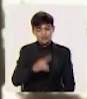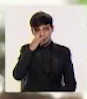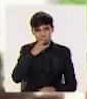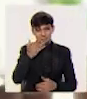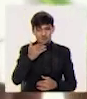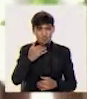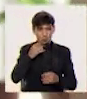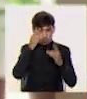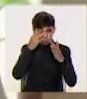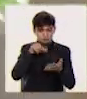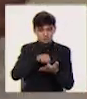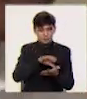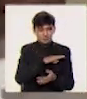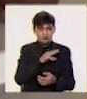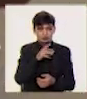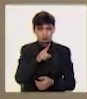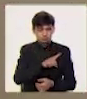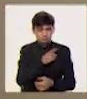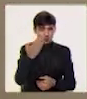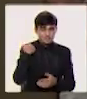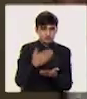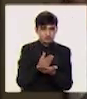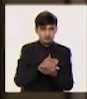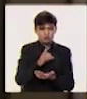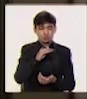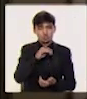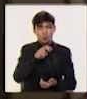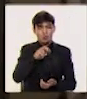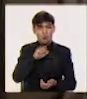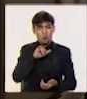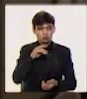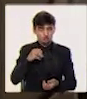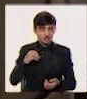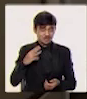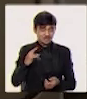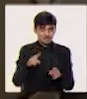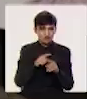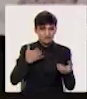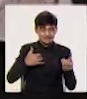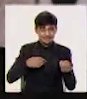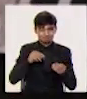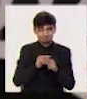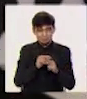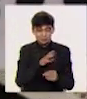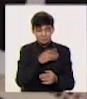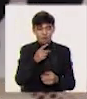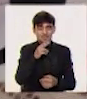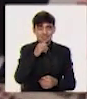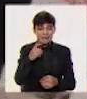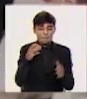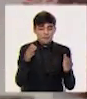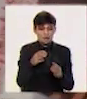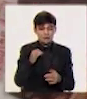Қазақстанның мәдениет қайраткері шебер ұстаз жолаушы Тұрдығұловтың домбыра жасаудың қыр-сырын үйрететін шағын шеберханасы